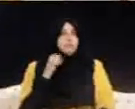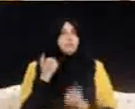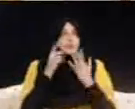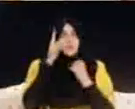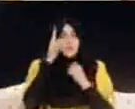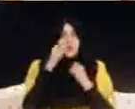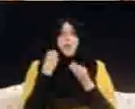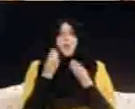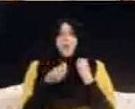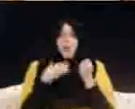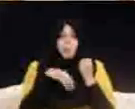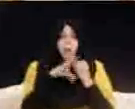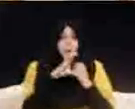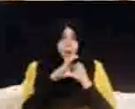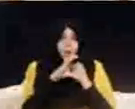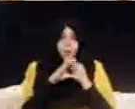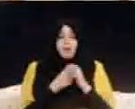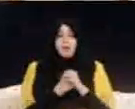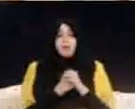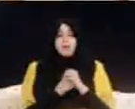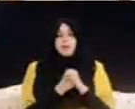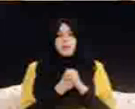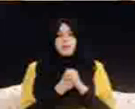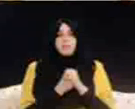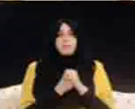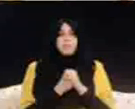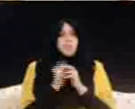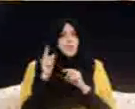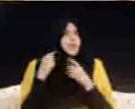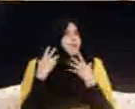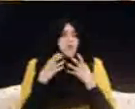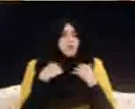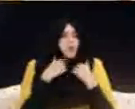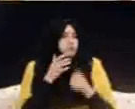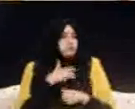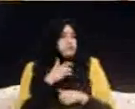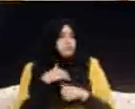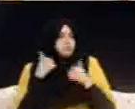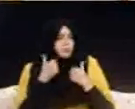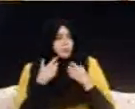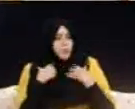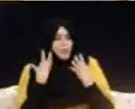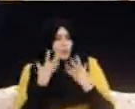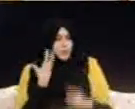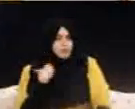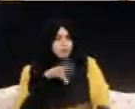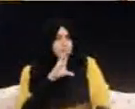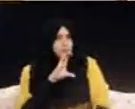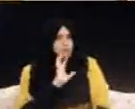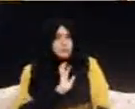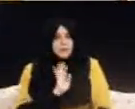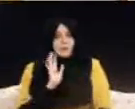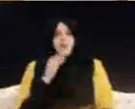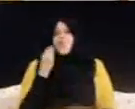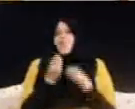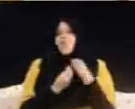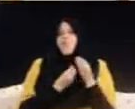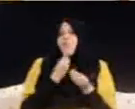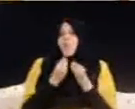طريق الهبه يعطيها بمحض ارادته وخالص نيته، او عن